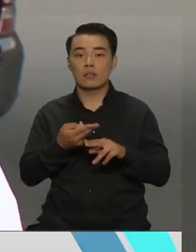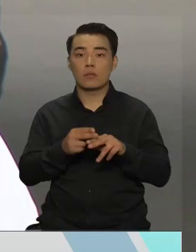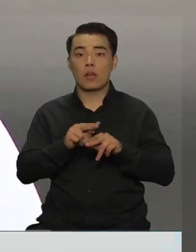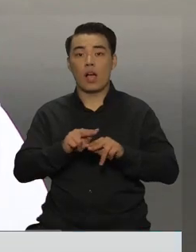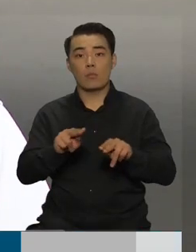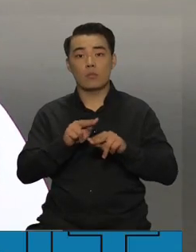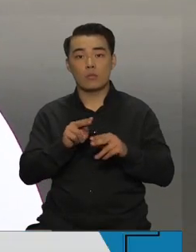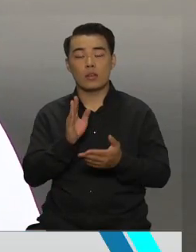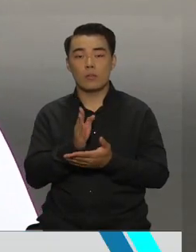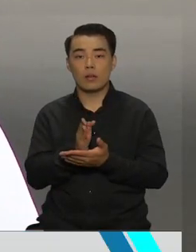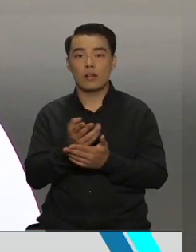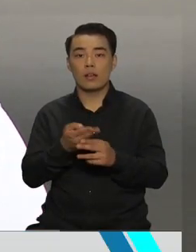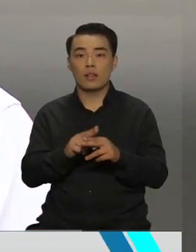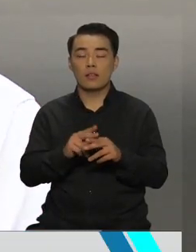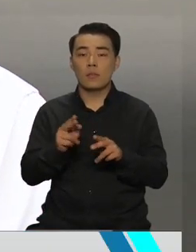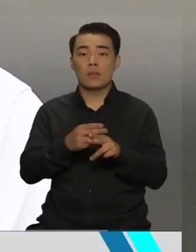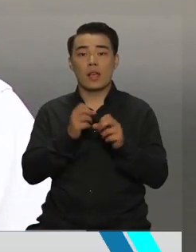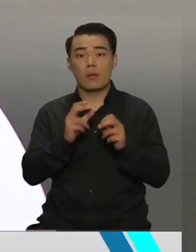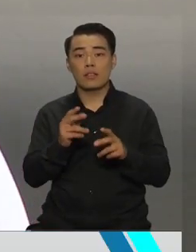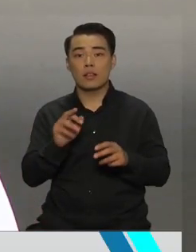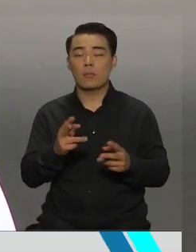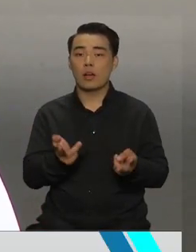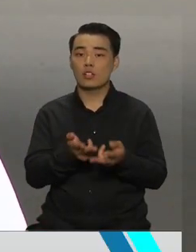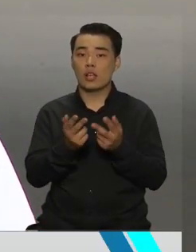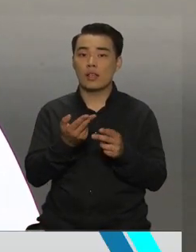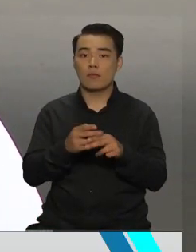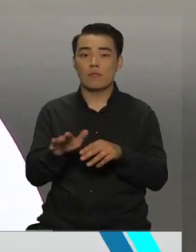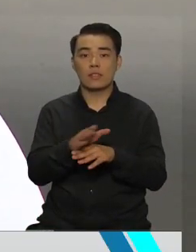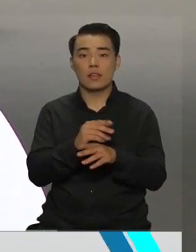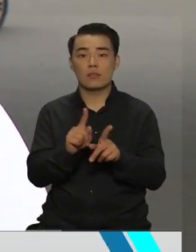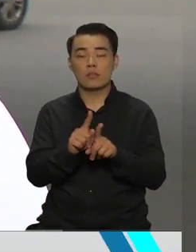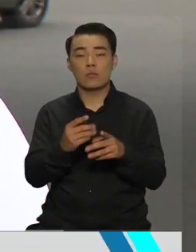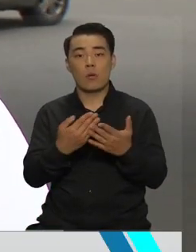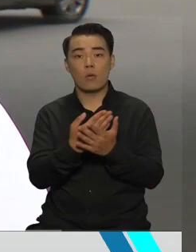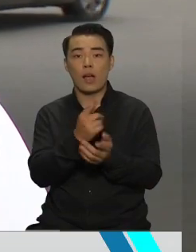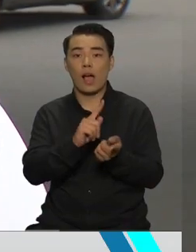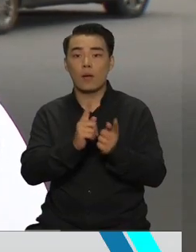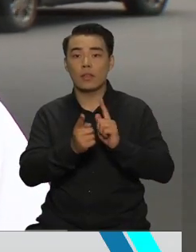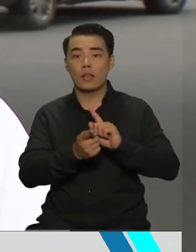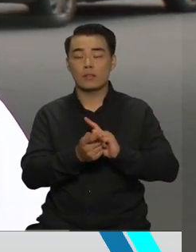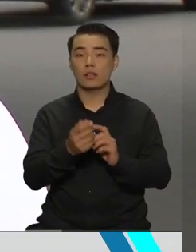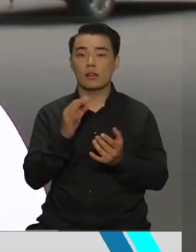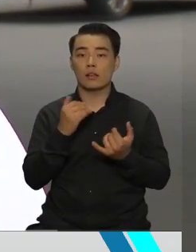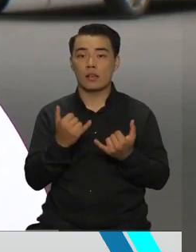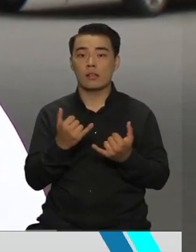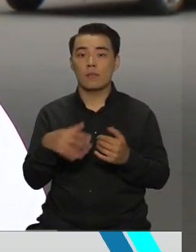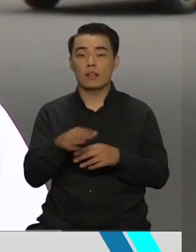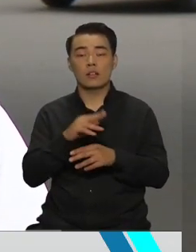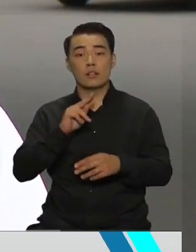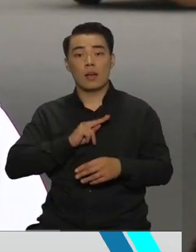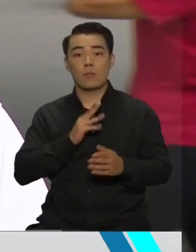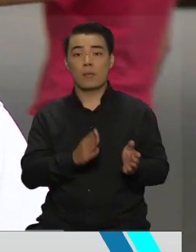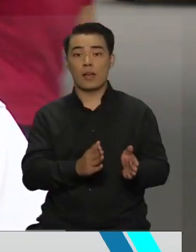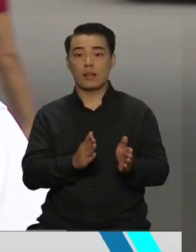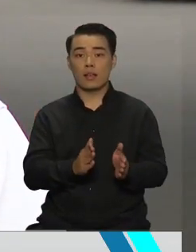соның бәрінде мен огнетушитель, жаңа өрт сөндіргіштер, соның бәріне жаңартып жұмыс бабында